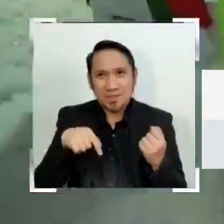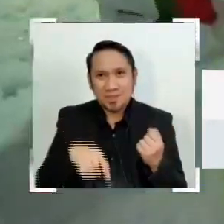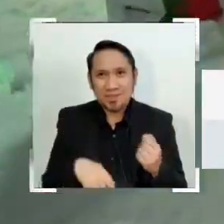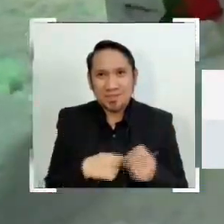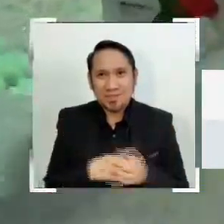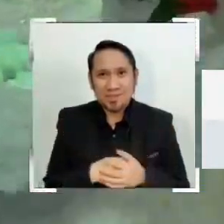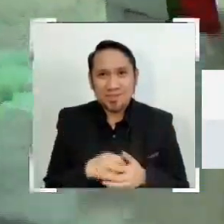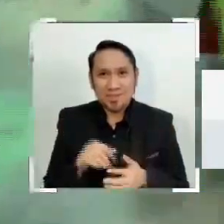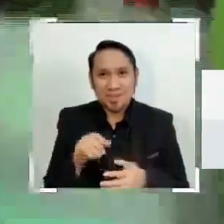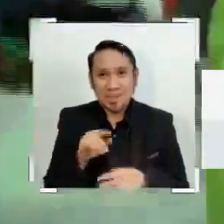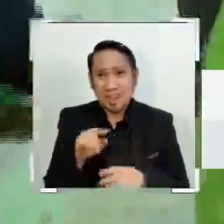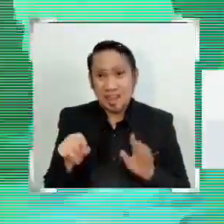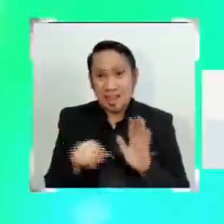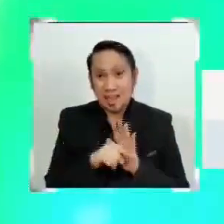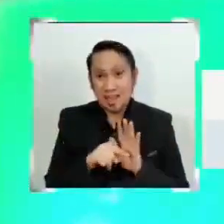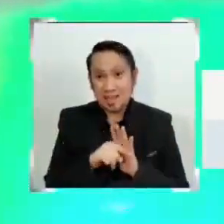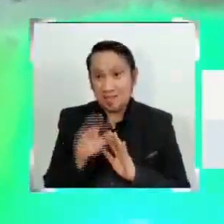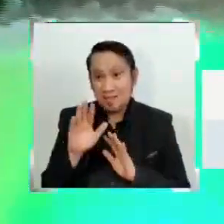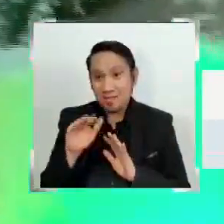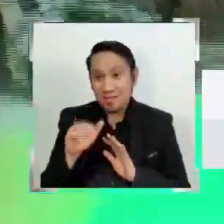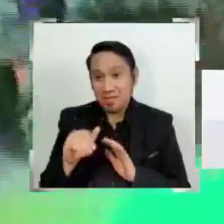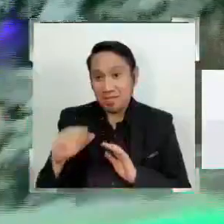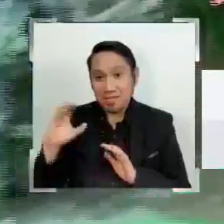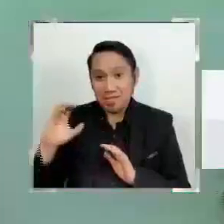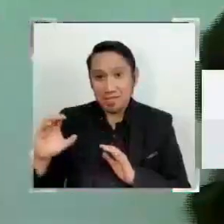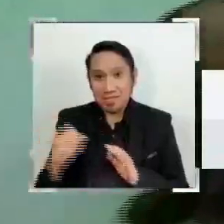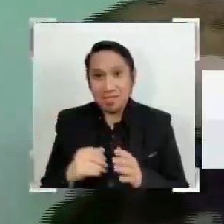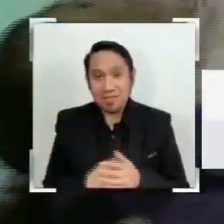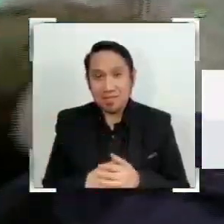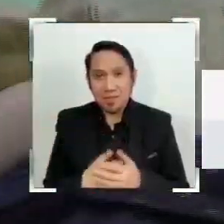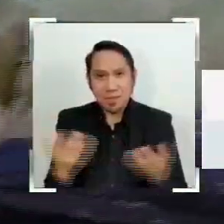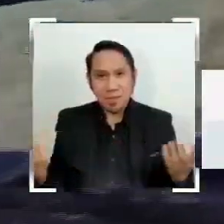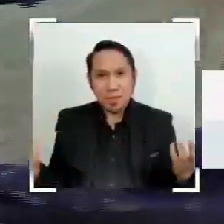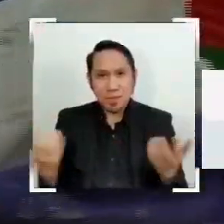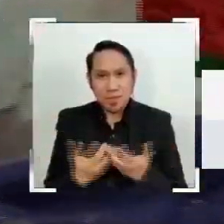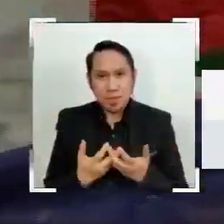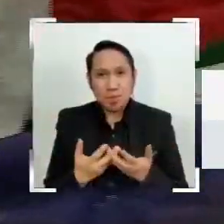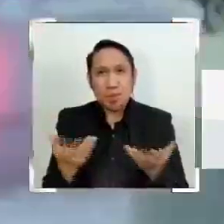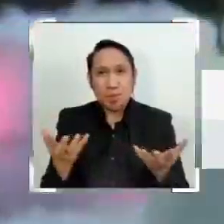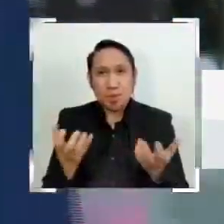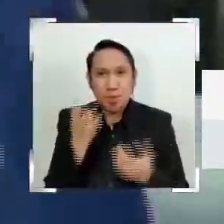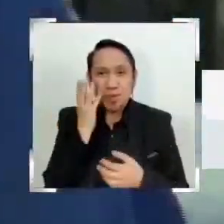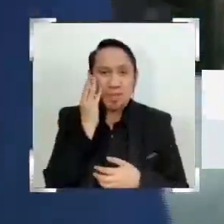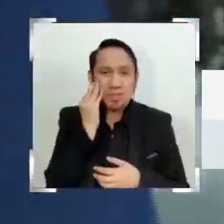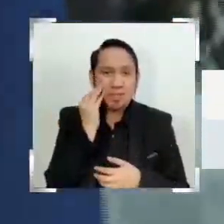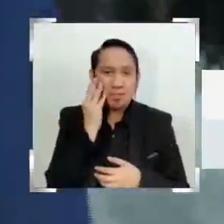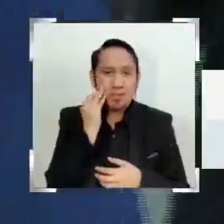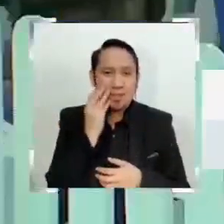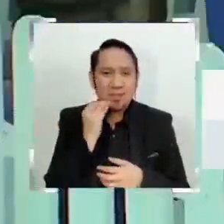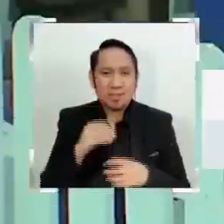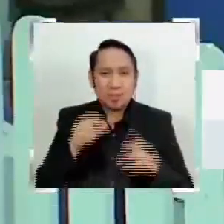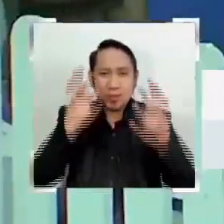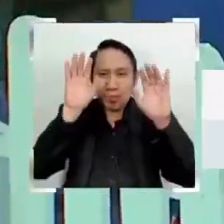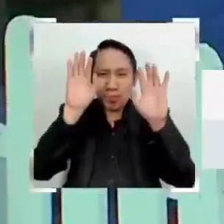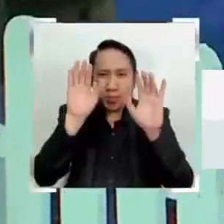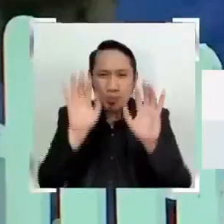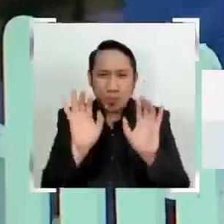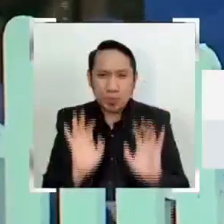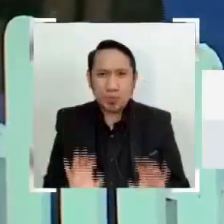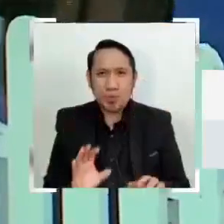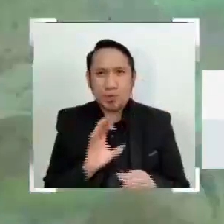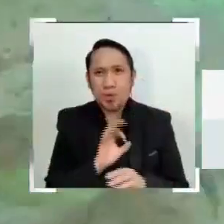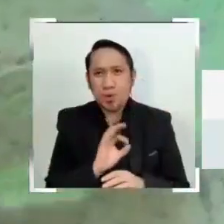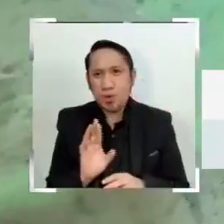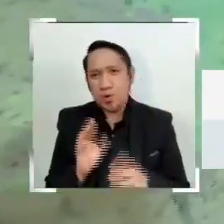Celsius na temperatura sa Snow World? Swak na swak para sa mga gustong makaranas ng niebe, pati sa mga gusto lang ng pangontra sa init